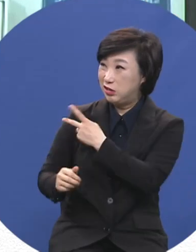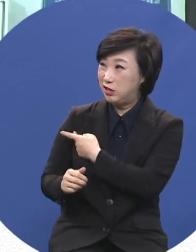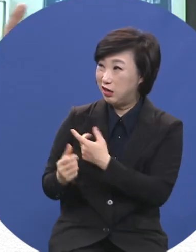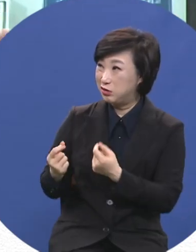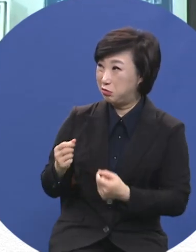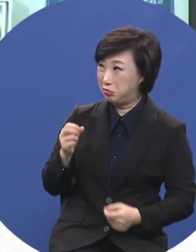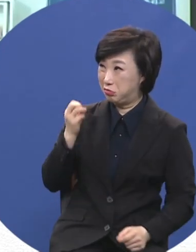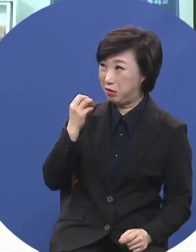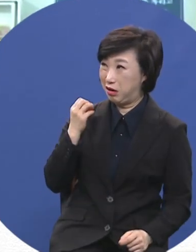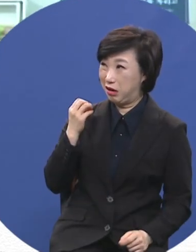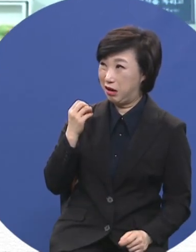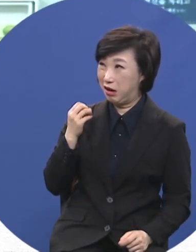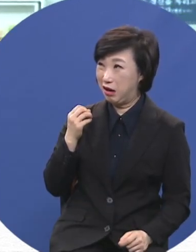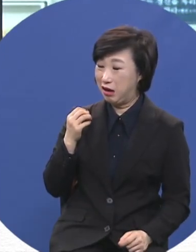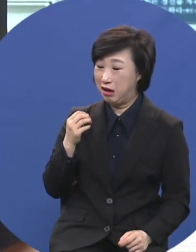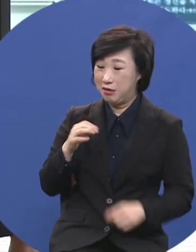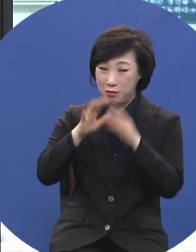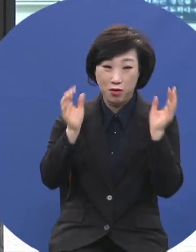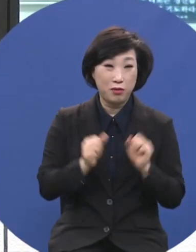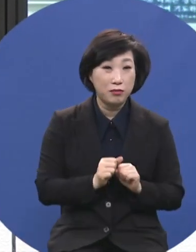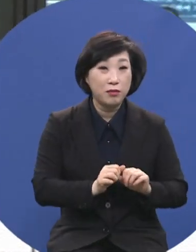다 갑니다.